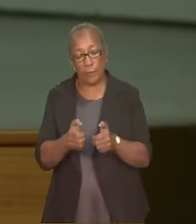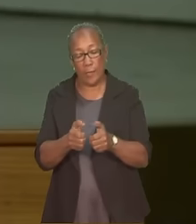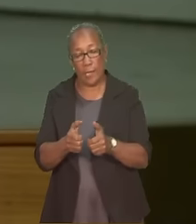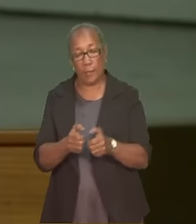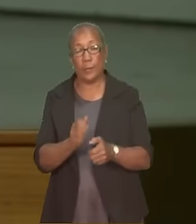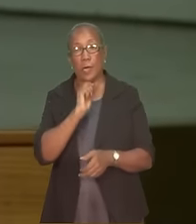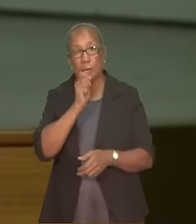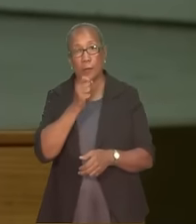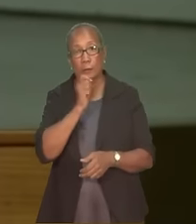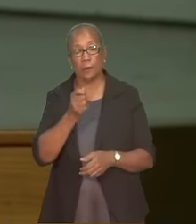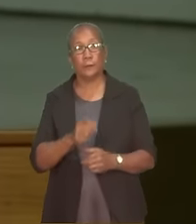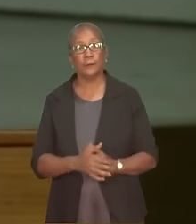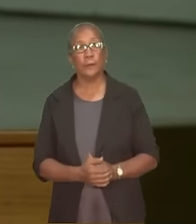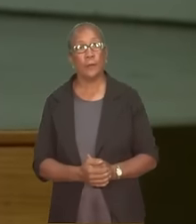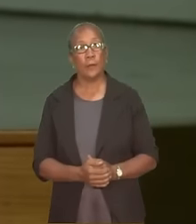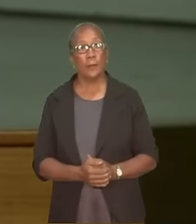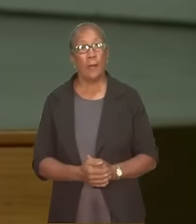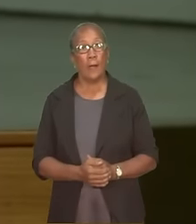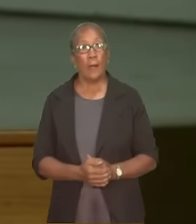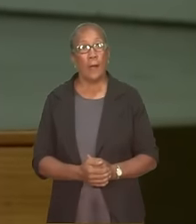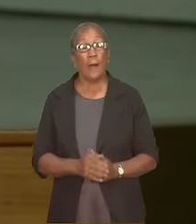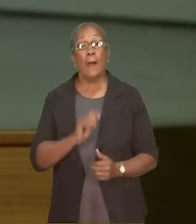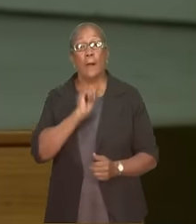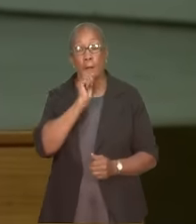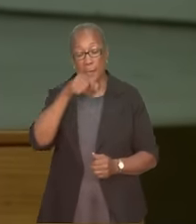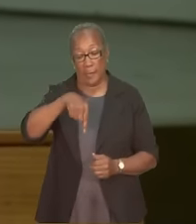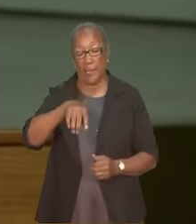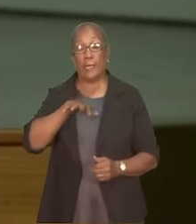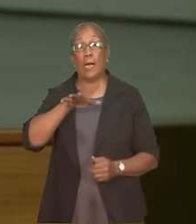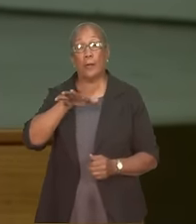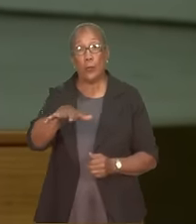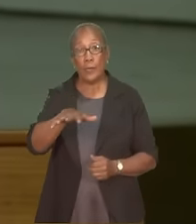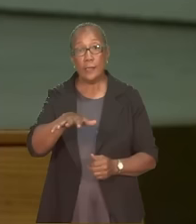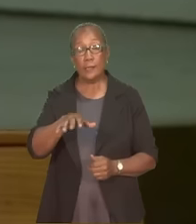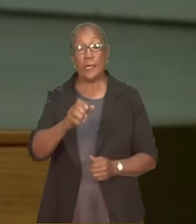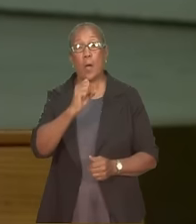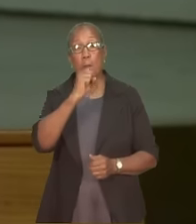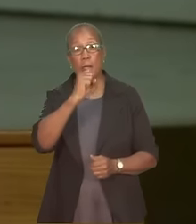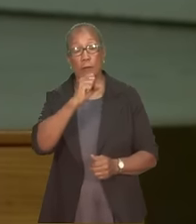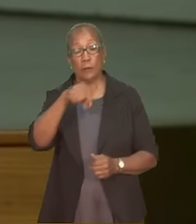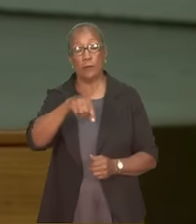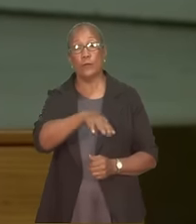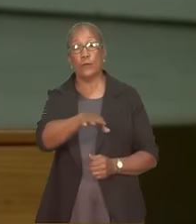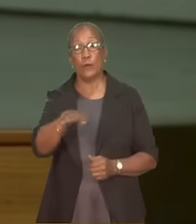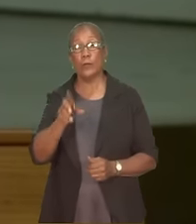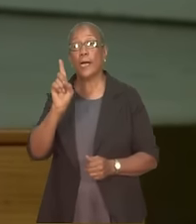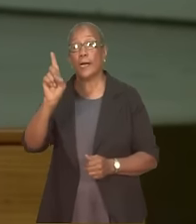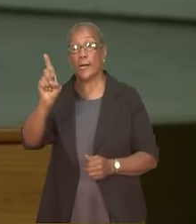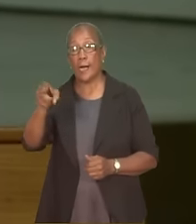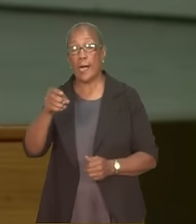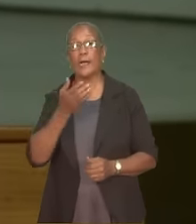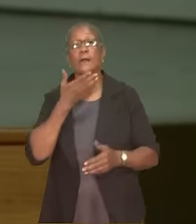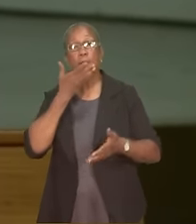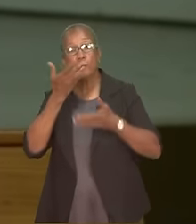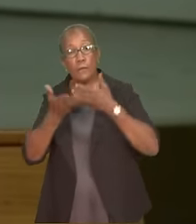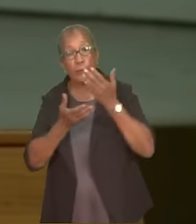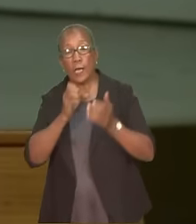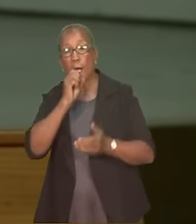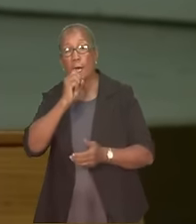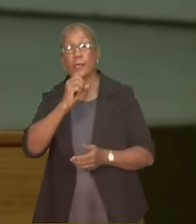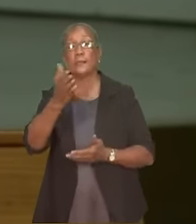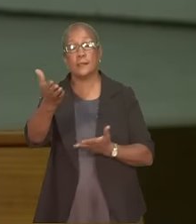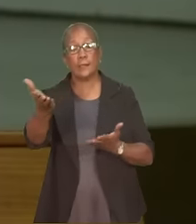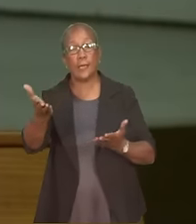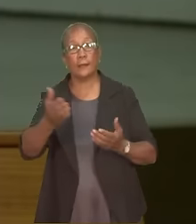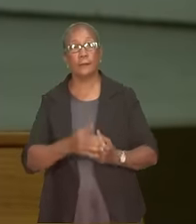Mag ik nu de media hier aanwezig uitnodigen? Er is een microfoon in de zaal. Als u een vraag wenst te stellen, mag u naar de microfoon toe